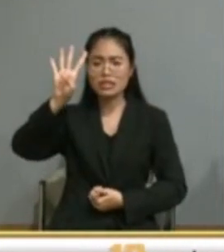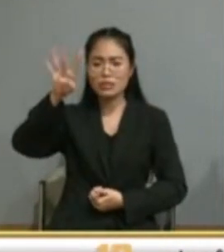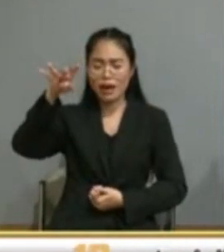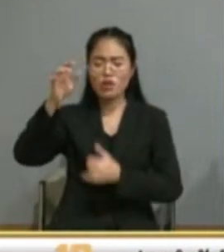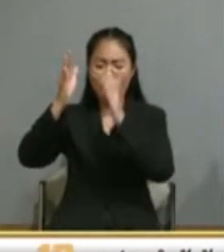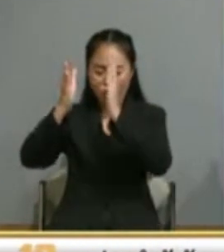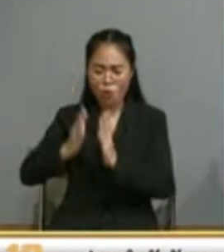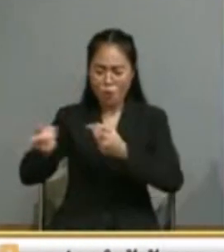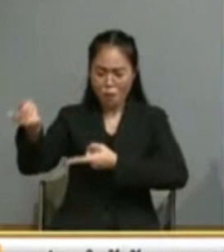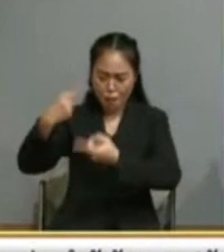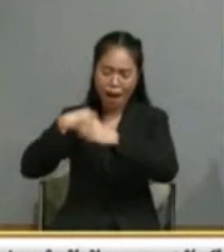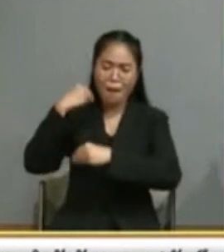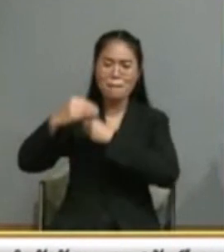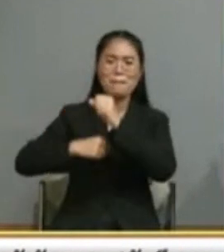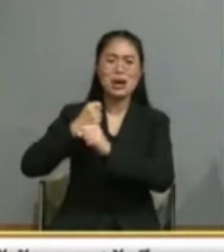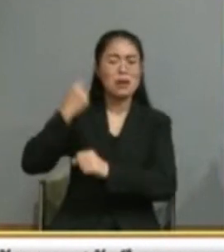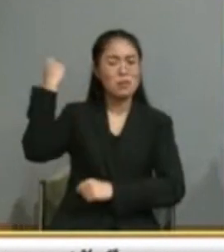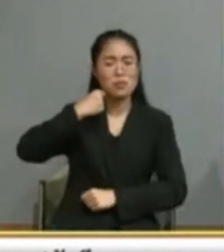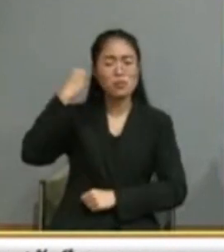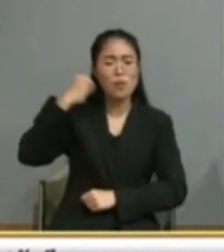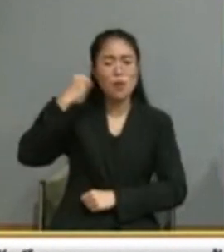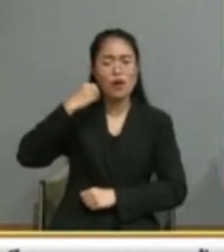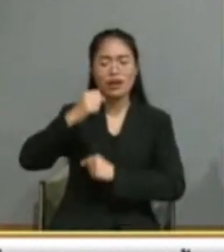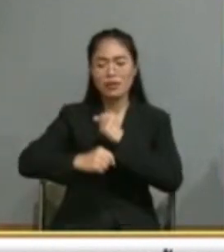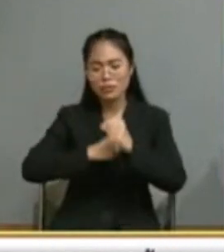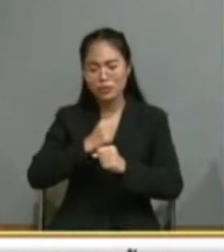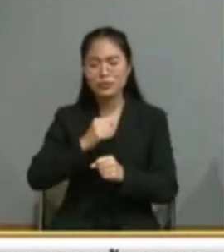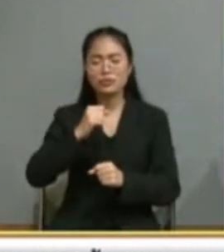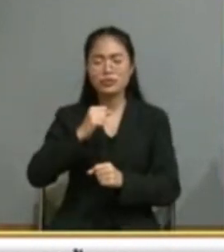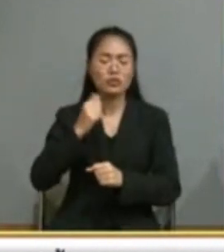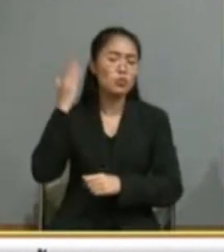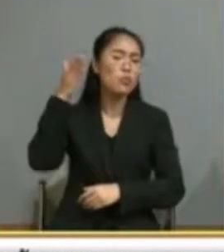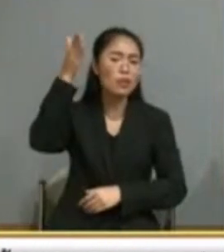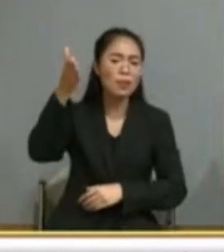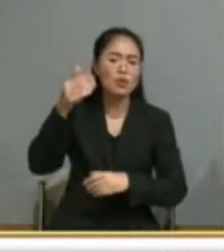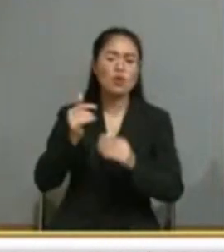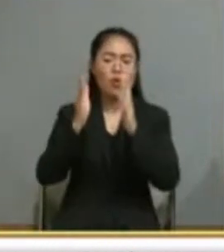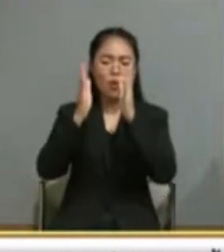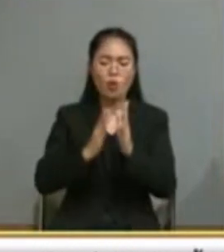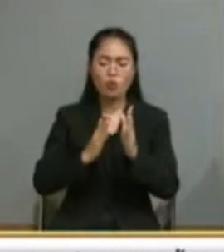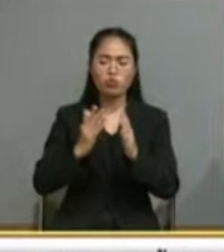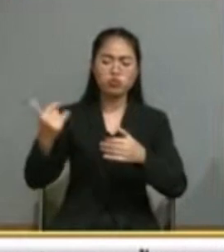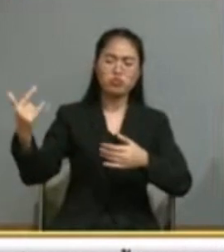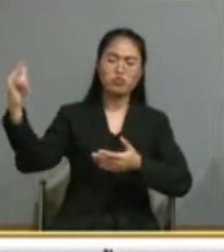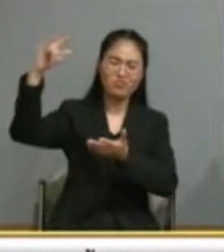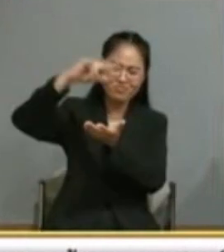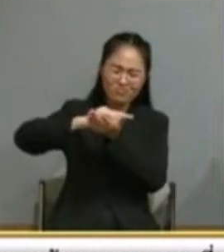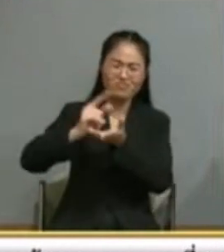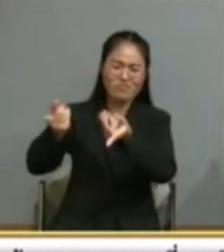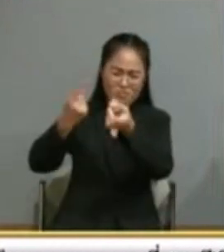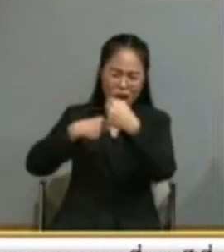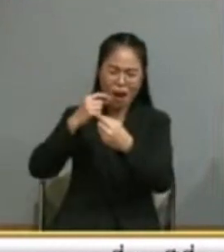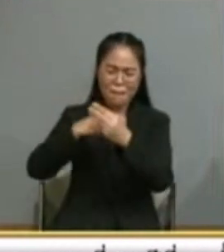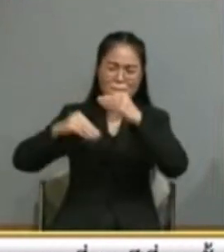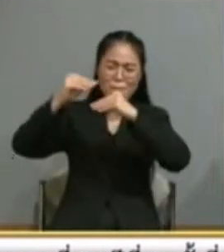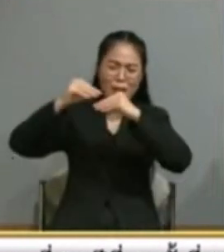แล้วในปี 2,599 นะคะ คาดว่าผู้โดยสารจะเพิ่มขึ้นมีจำนวนถึง